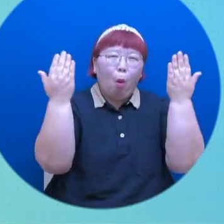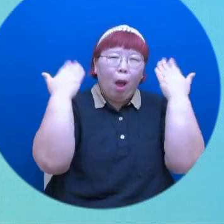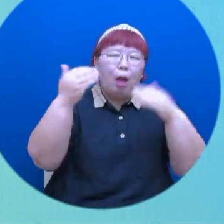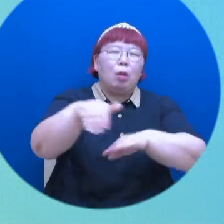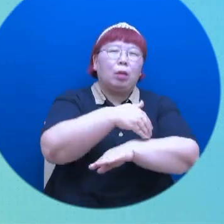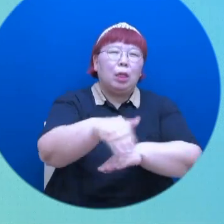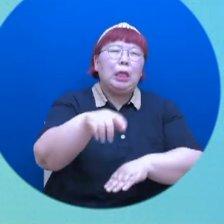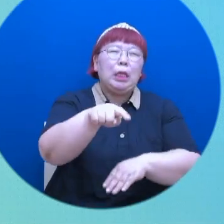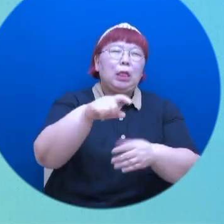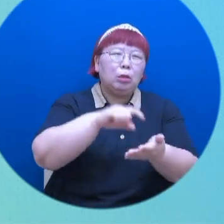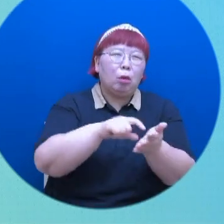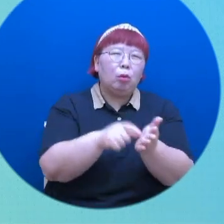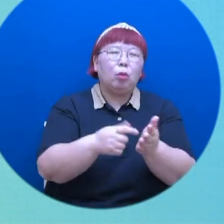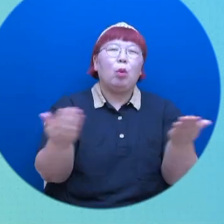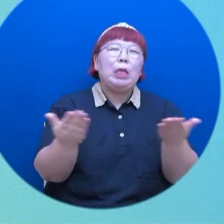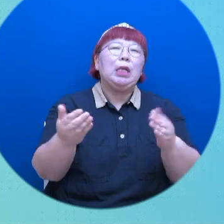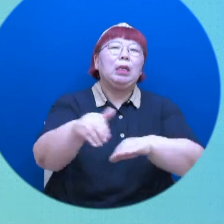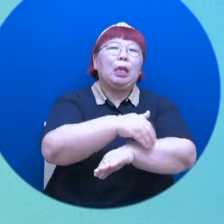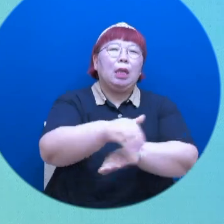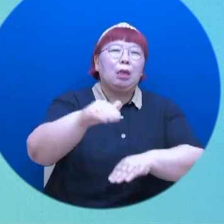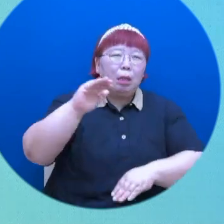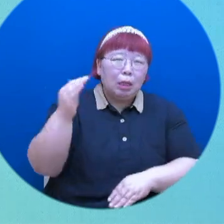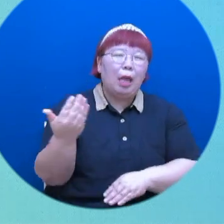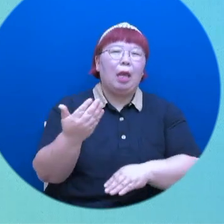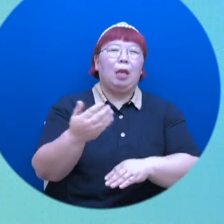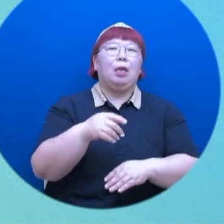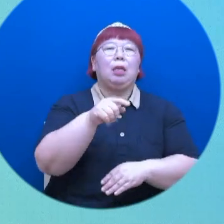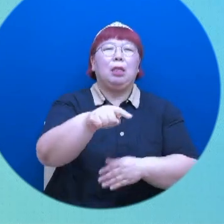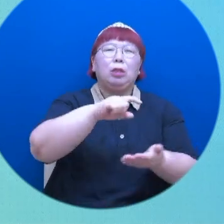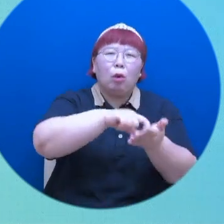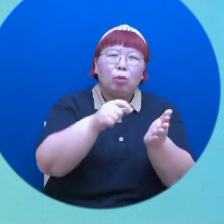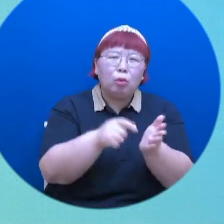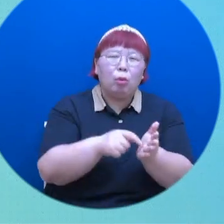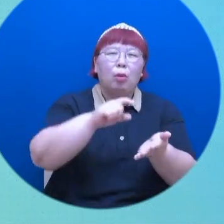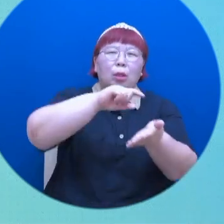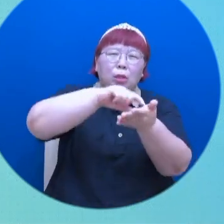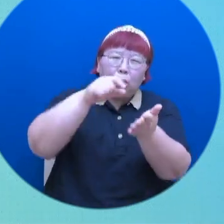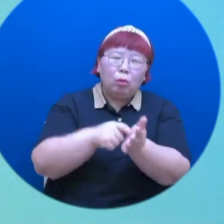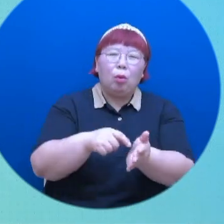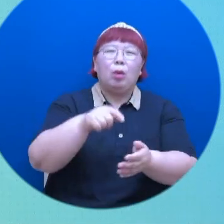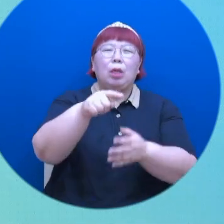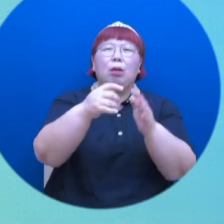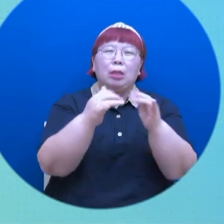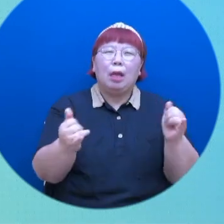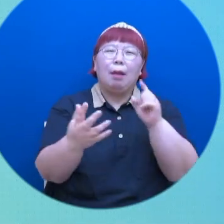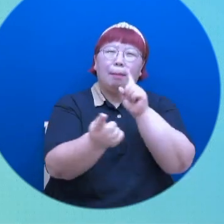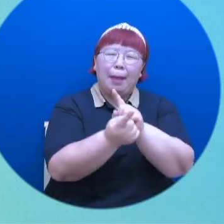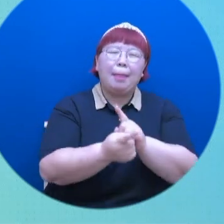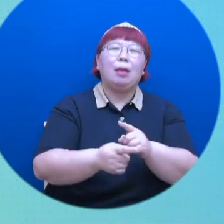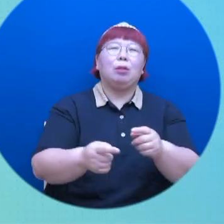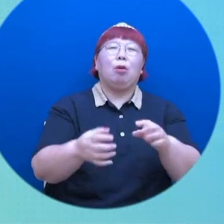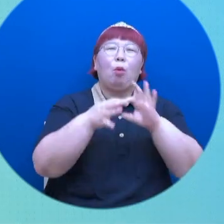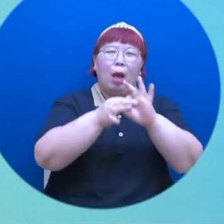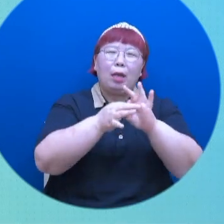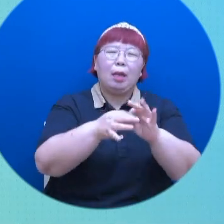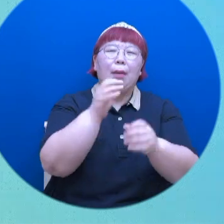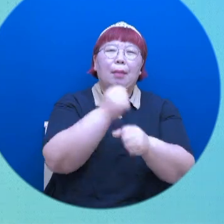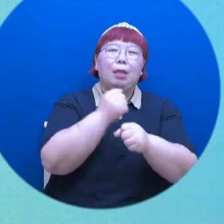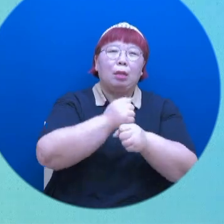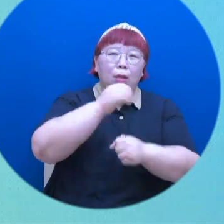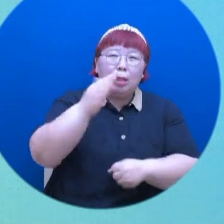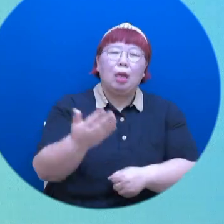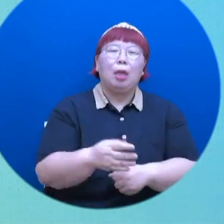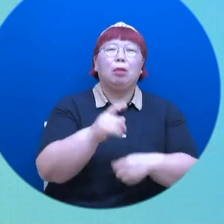정도 직장으로부터 시작해서 스펙을 쌓아야 돼. 이런 사람을 만나서 이런 인맥을 쌓아야 돼. 그래야